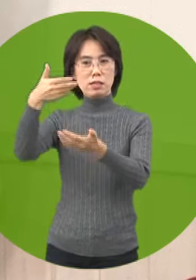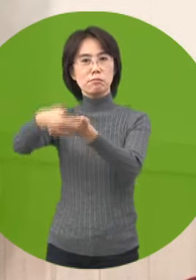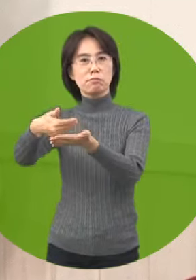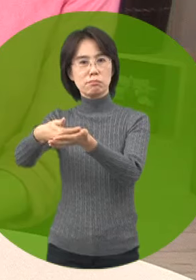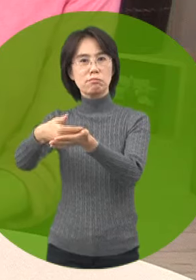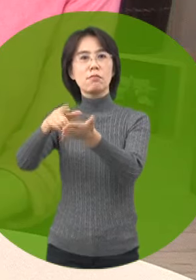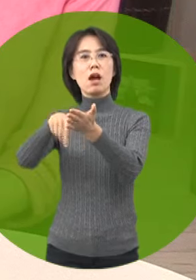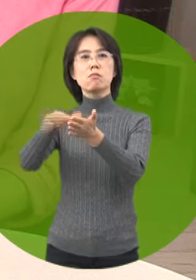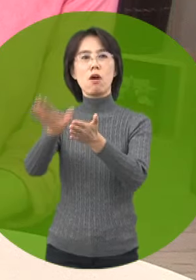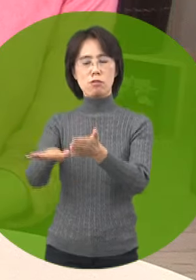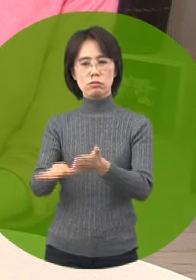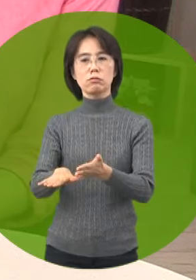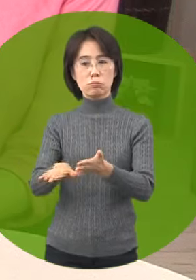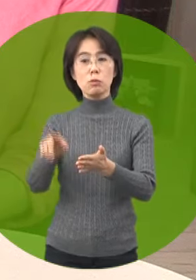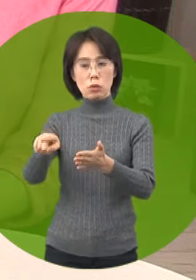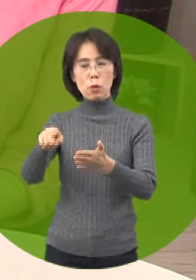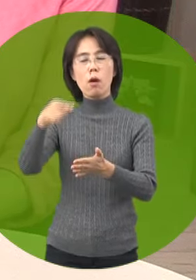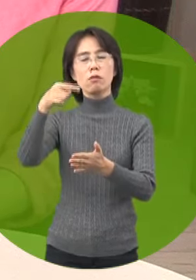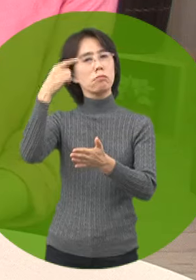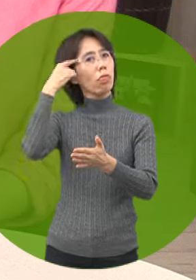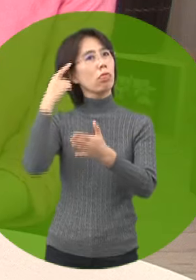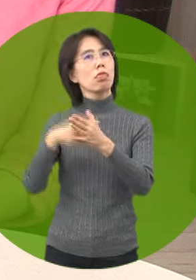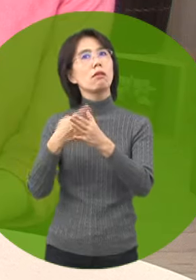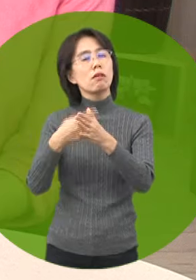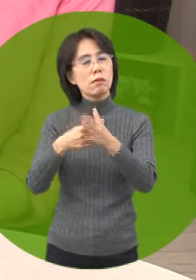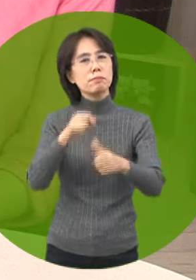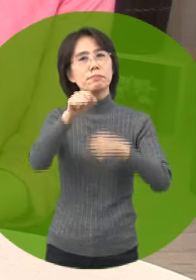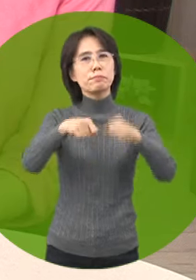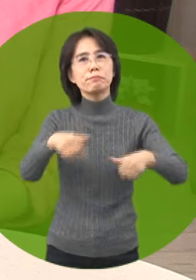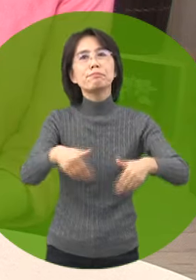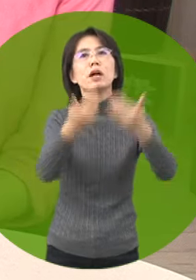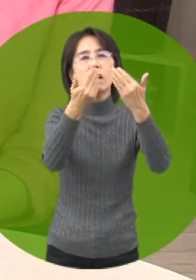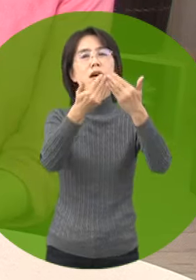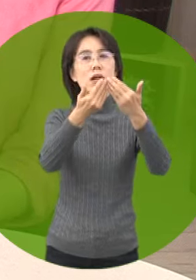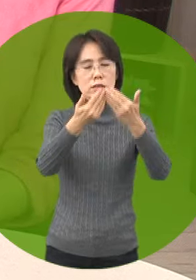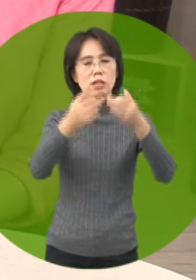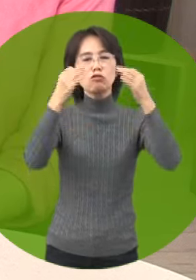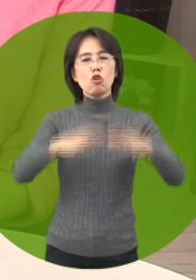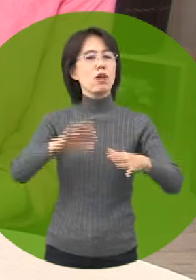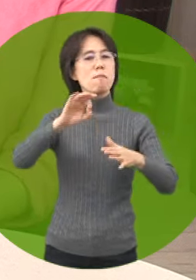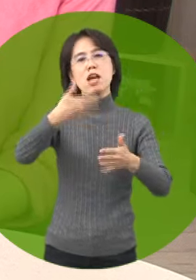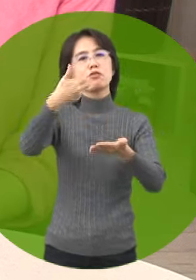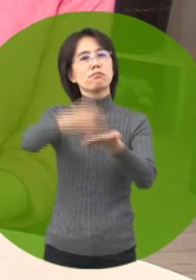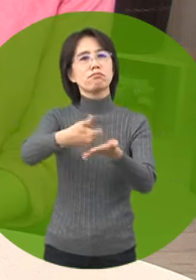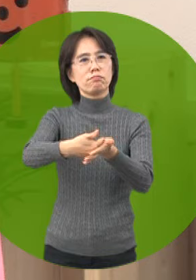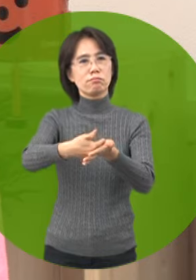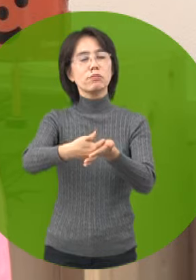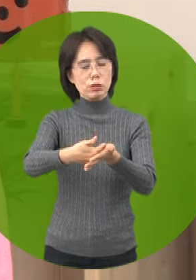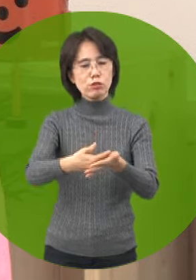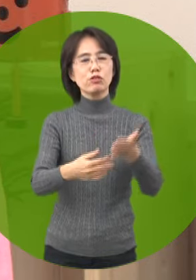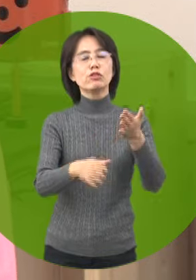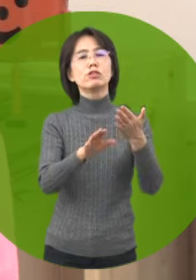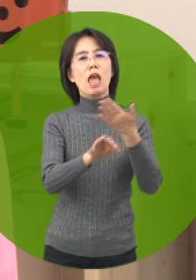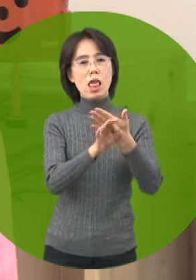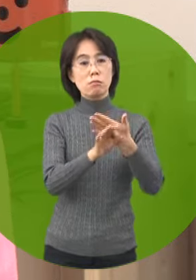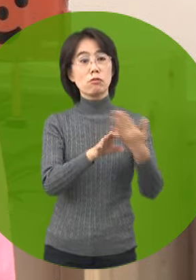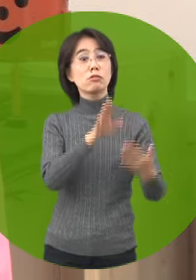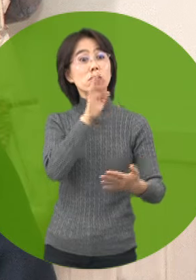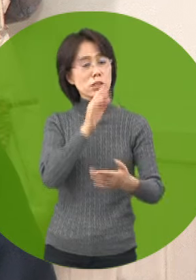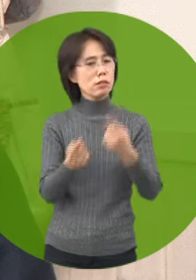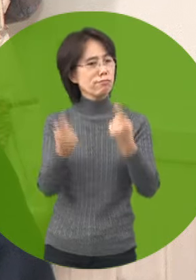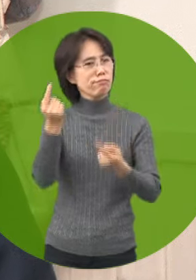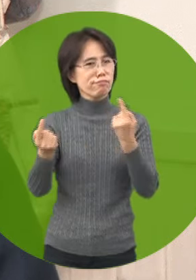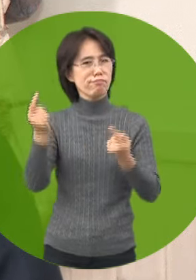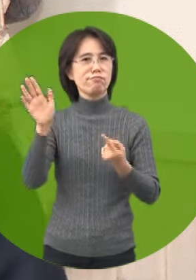あり、それを知らずに交通事故を起こし損害賠償に発展するケースも実際に起きています。 そうなんです